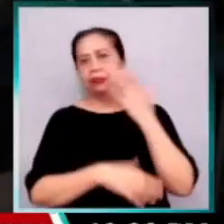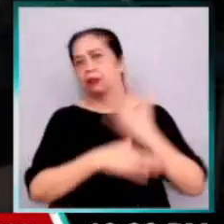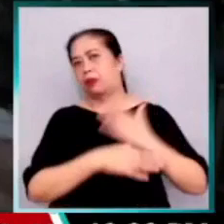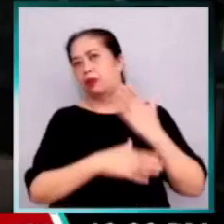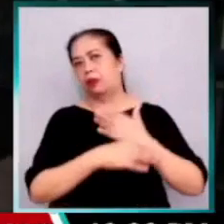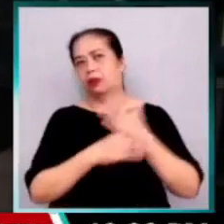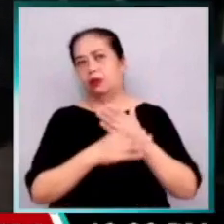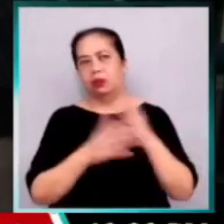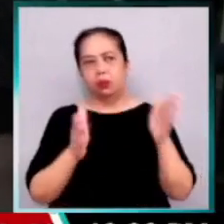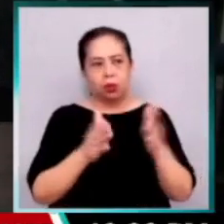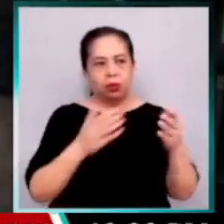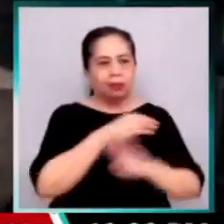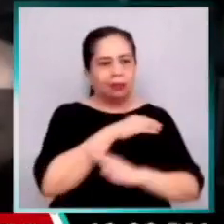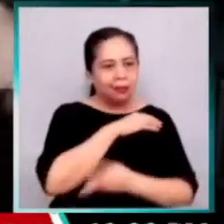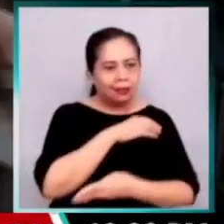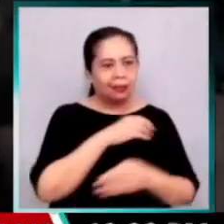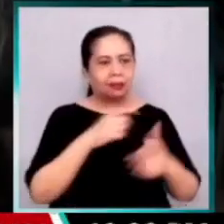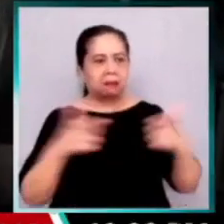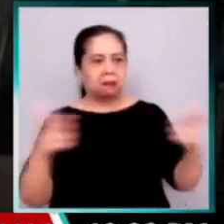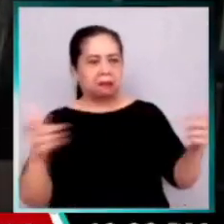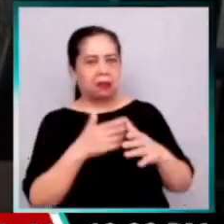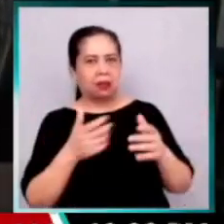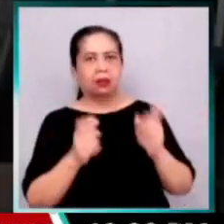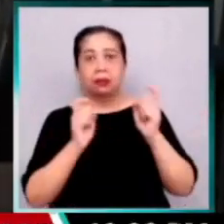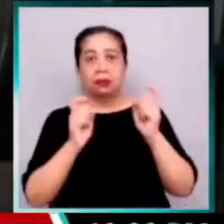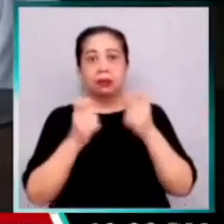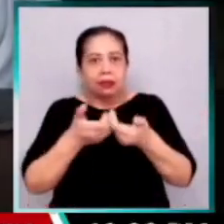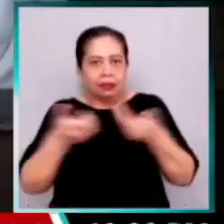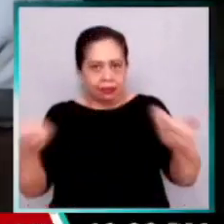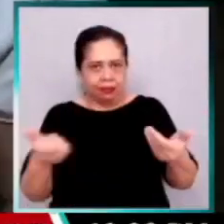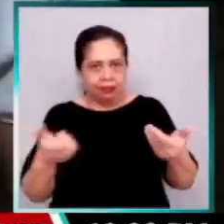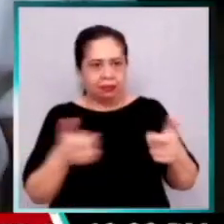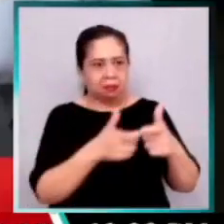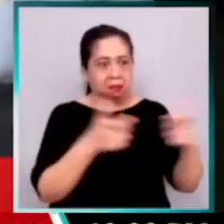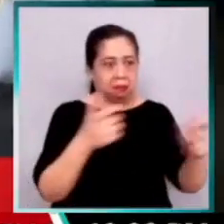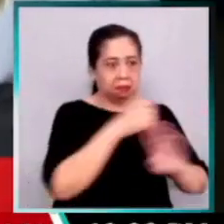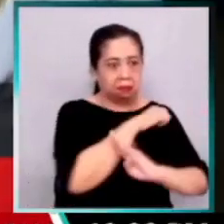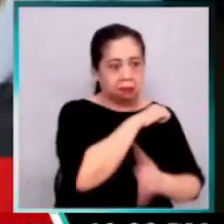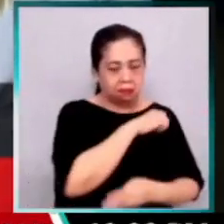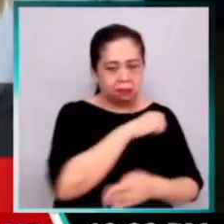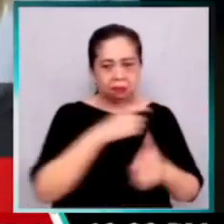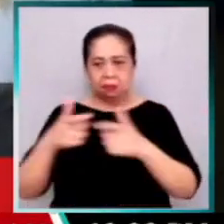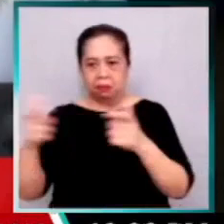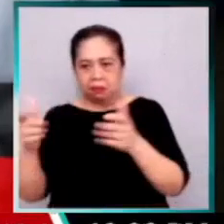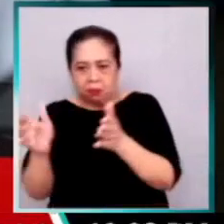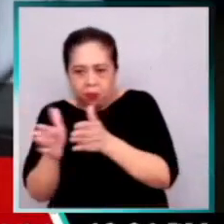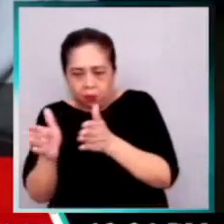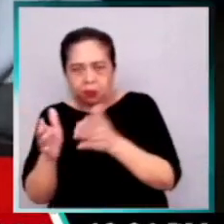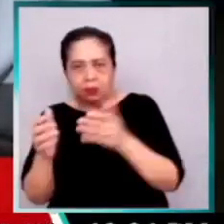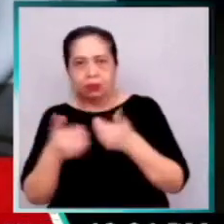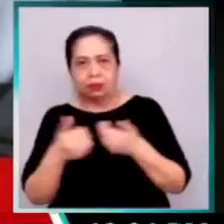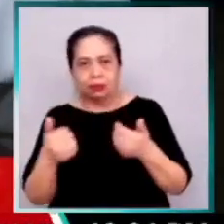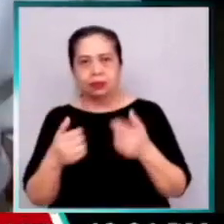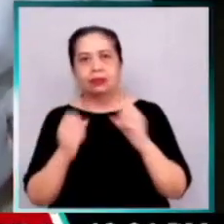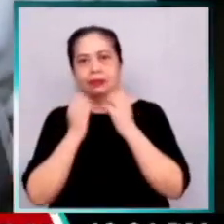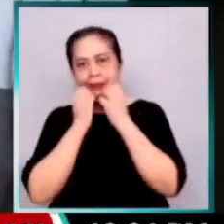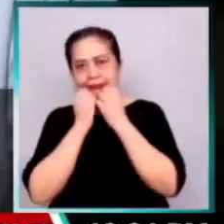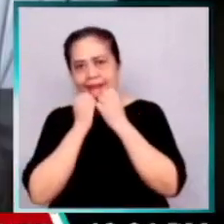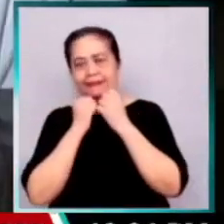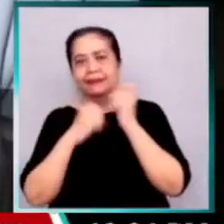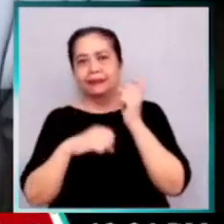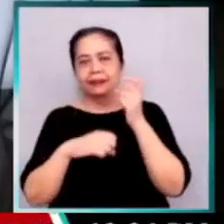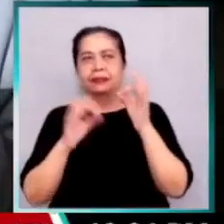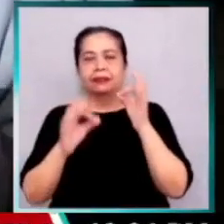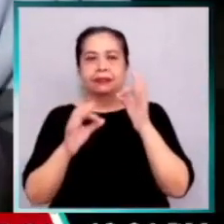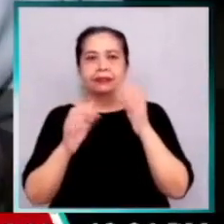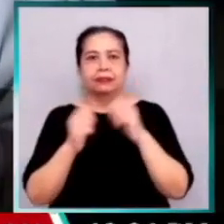So mapapabilis if hiwalay talaga sila. Masyadong matagal naman din yung makokonsume na time kapag same